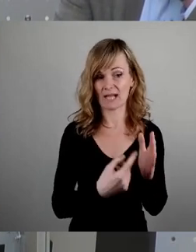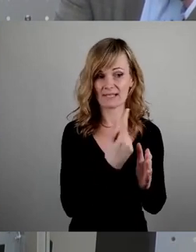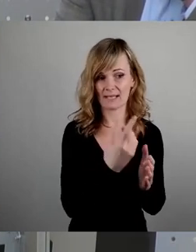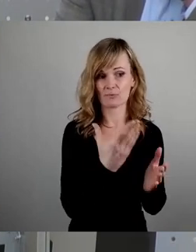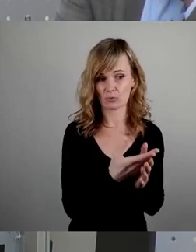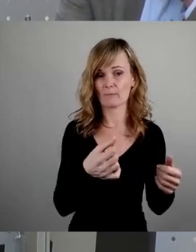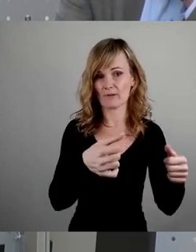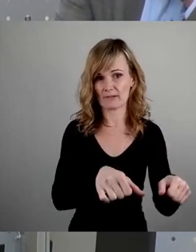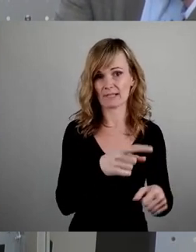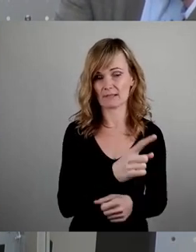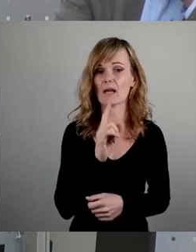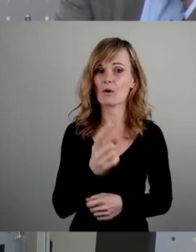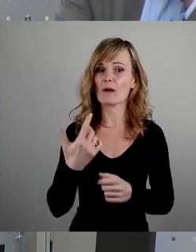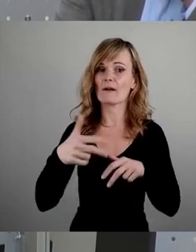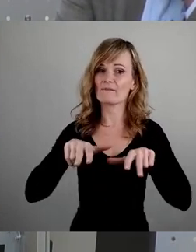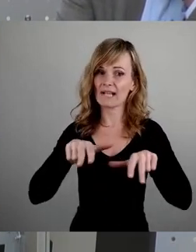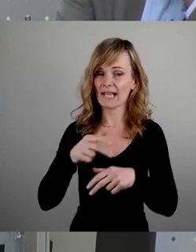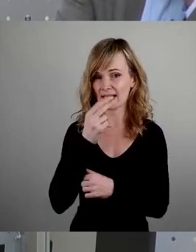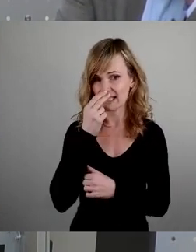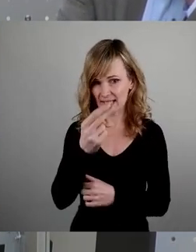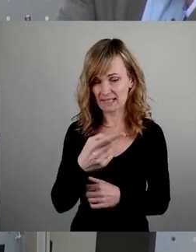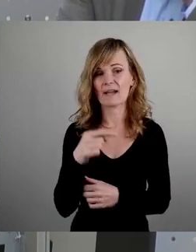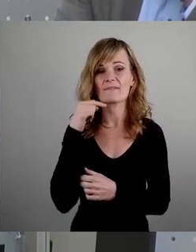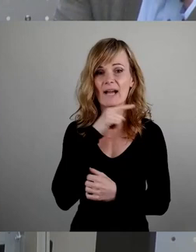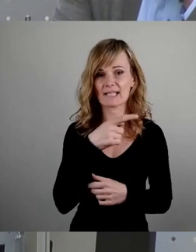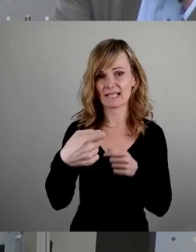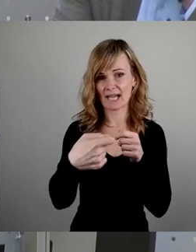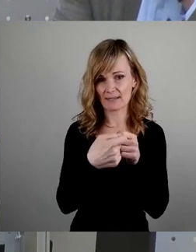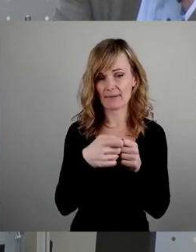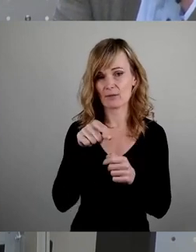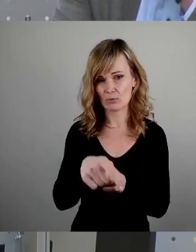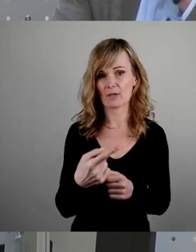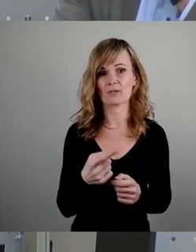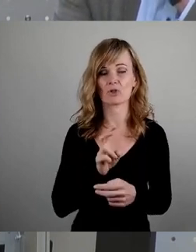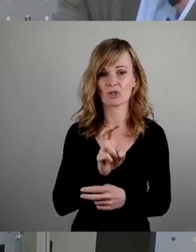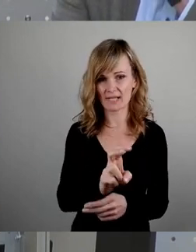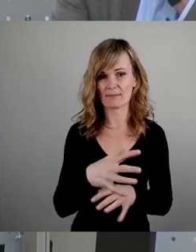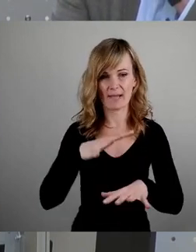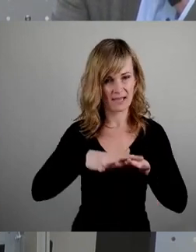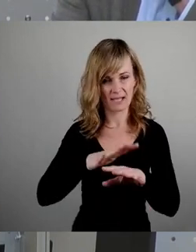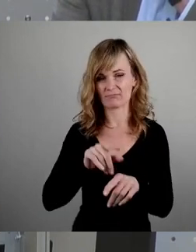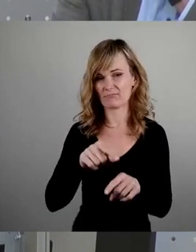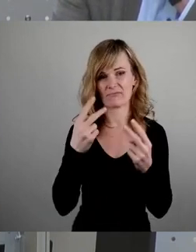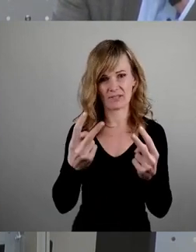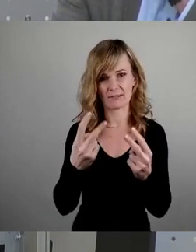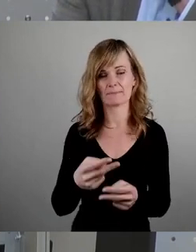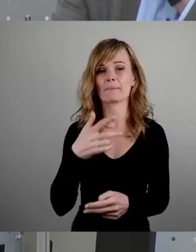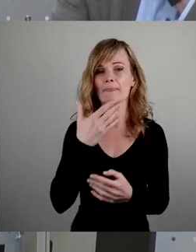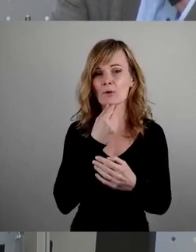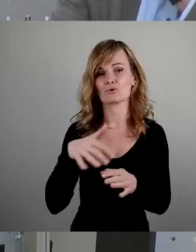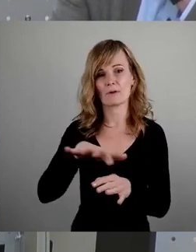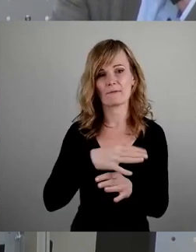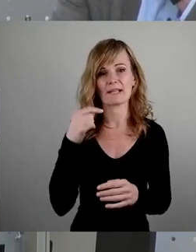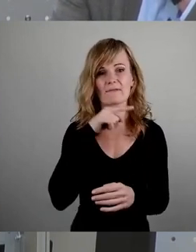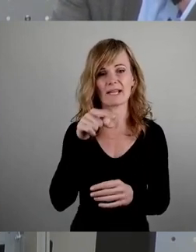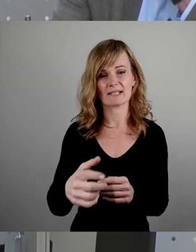Auch aus verkehrlicher Sicht ist die Anbindung von Weißig ans Straßenbahnnetz dringend geboten. Schönfeld-Weißig ist mit 13.000 Einwohnern die größte Ortschaft unserer Stadt